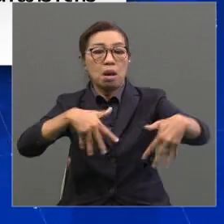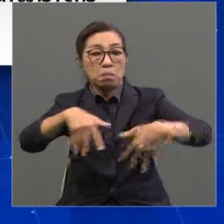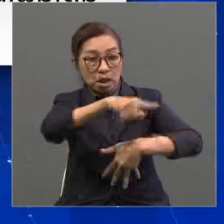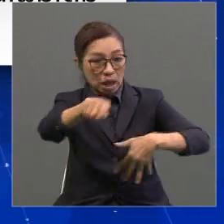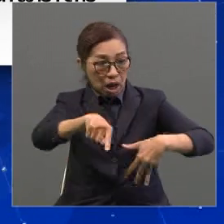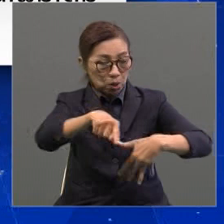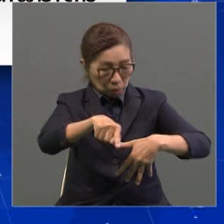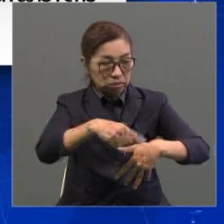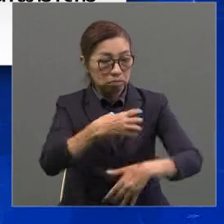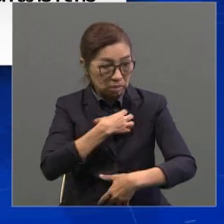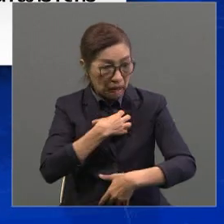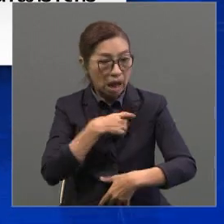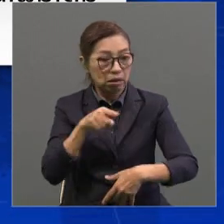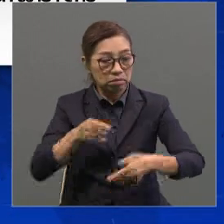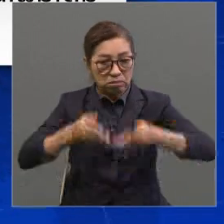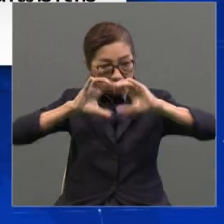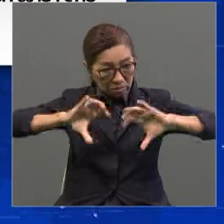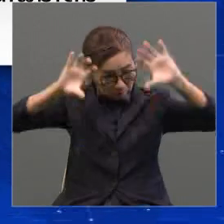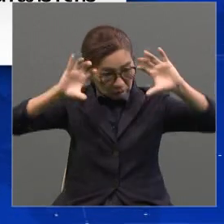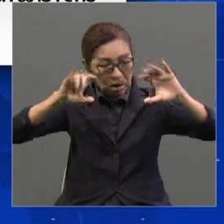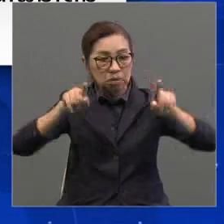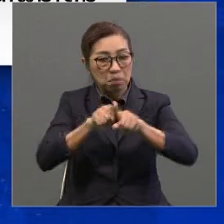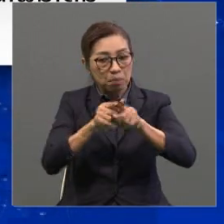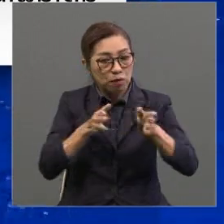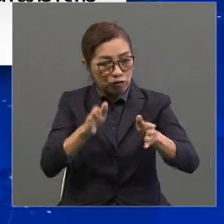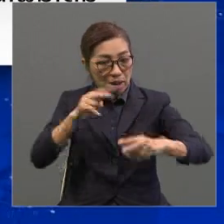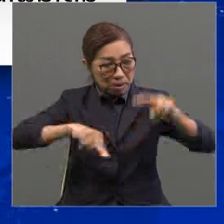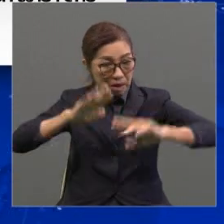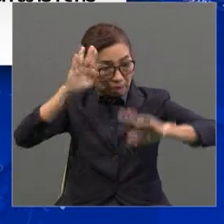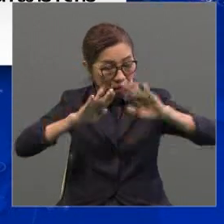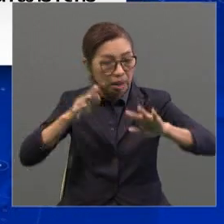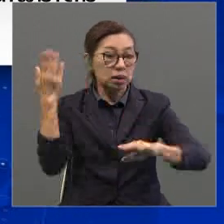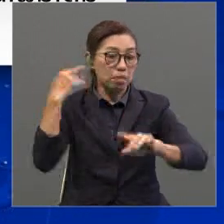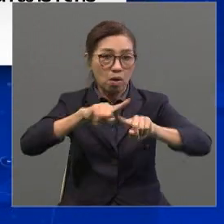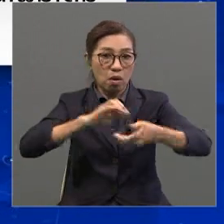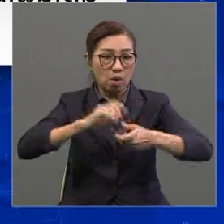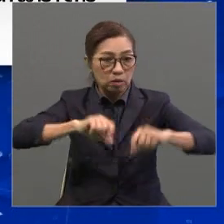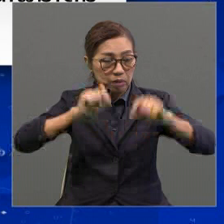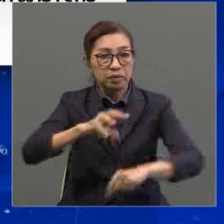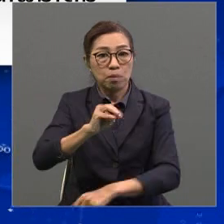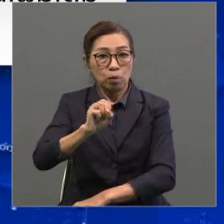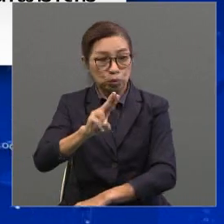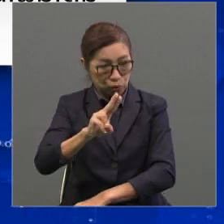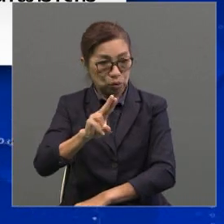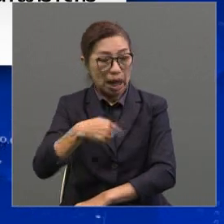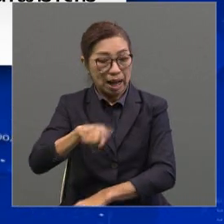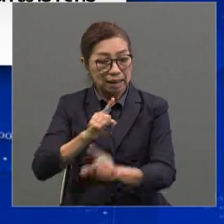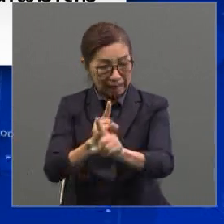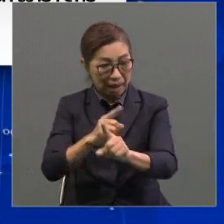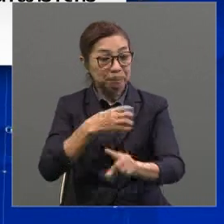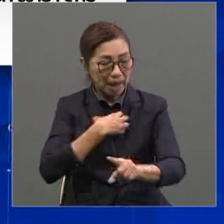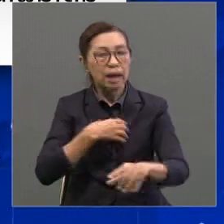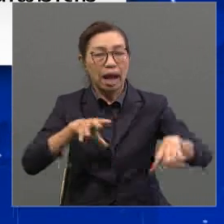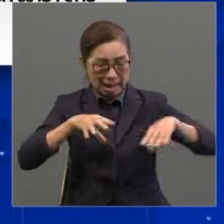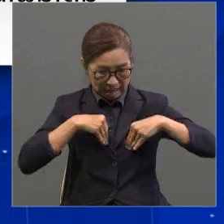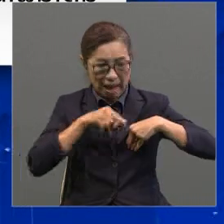ประชาชนที่ต้องการเห็นการจัดตั้งรัฐบาลประชาธิปไตยตามข้อตกลงร่วมในการจัดตั้งรัฐบาลของ 8พรรคสนับสนุนให้มี